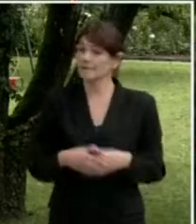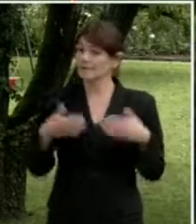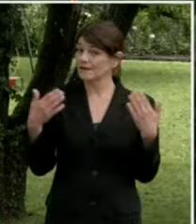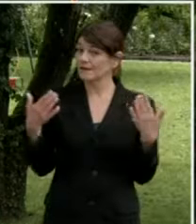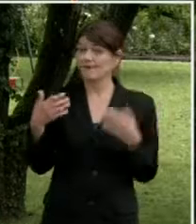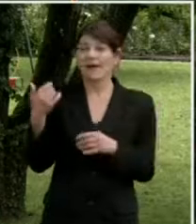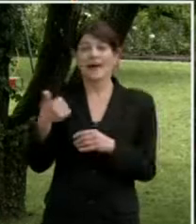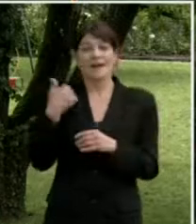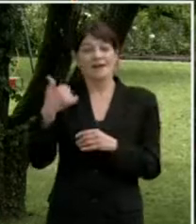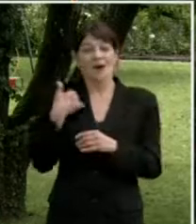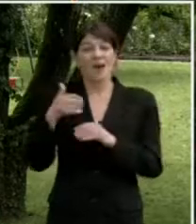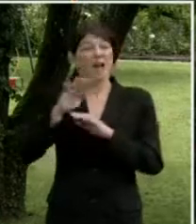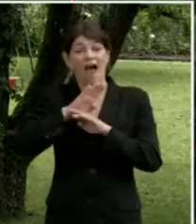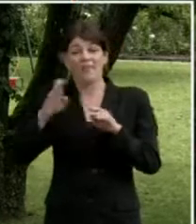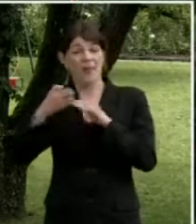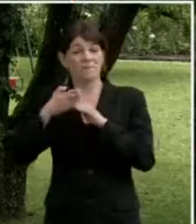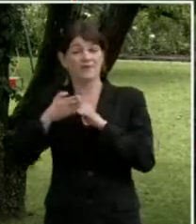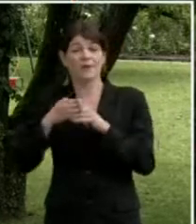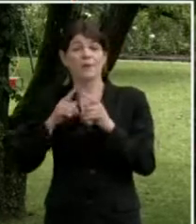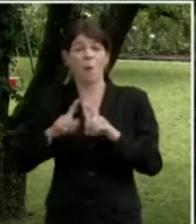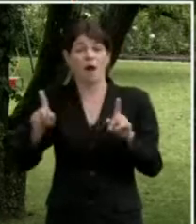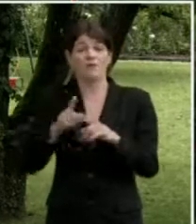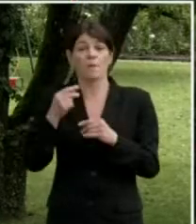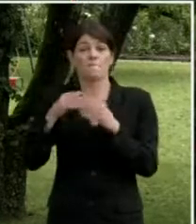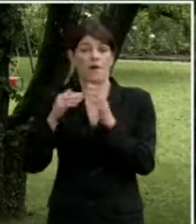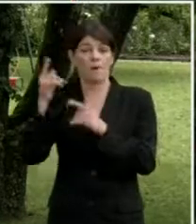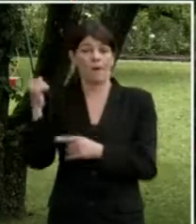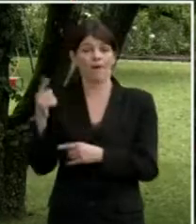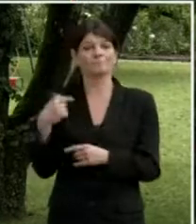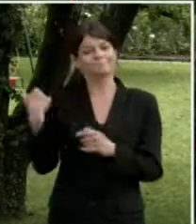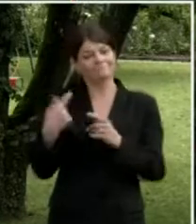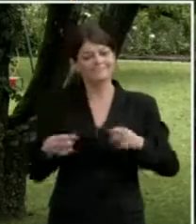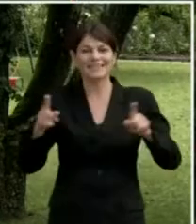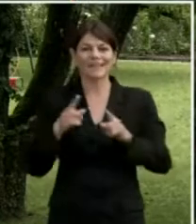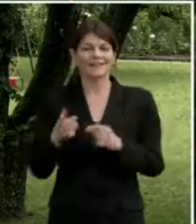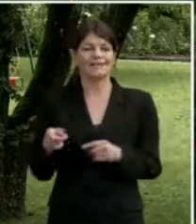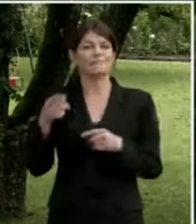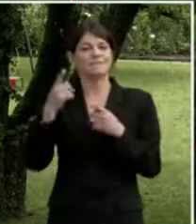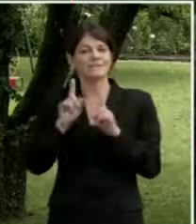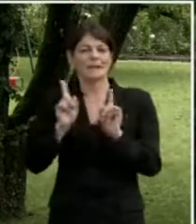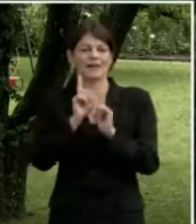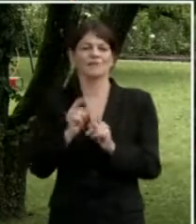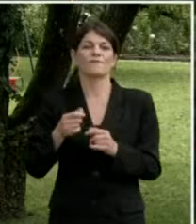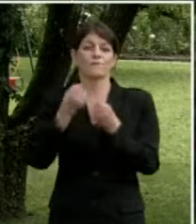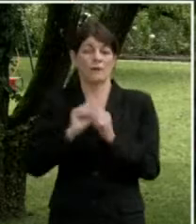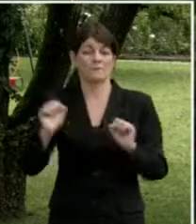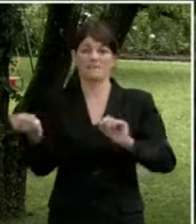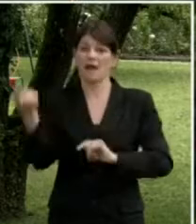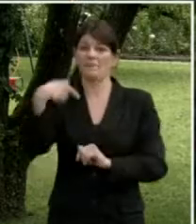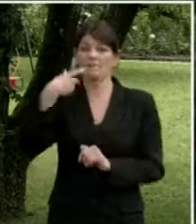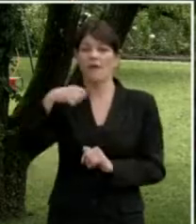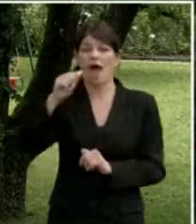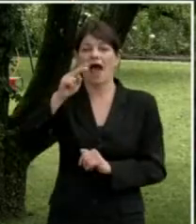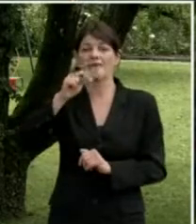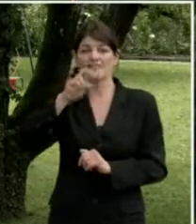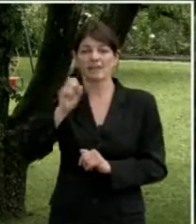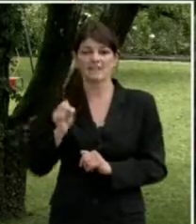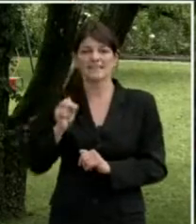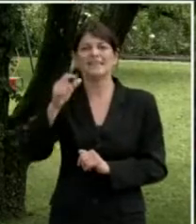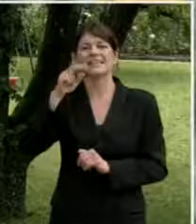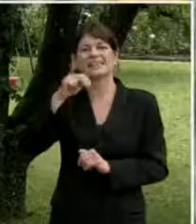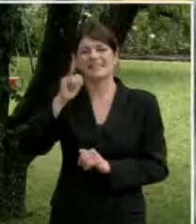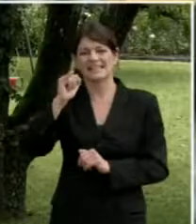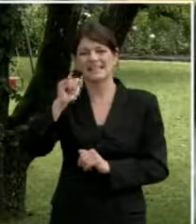Der Young Unlimited Chor Mauren interpretierte das Stück Freedom is Coming von Anders Nieberg unter der Leitung